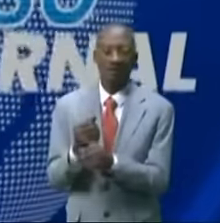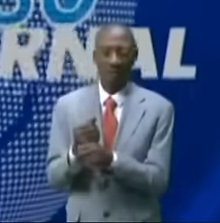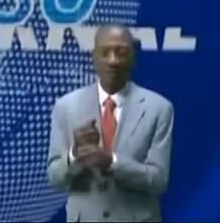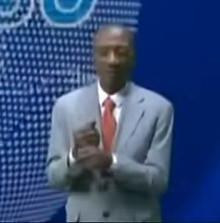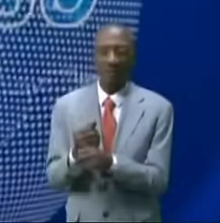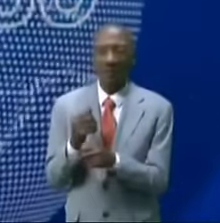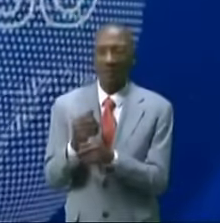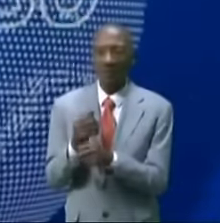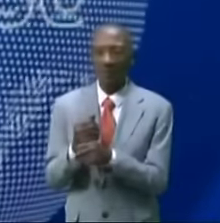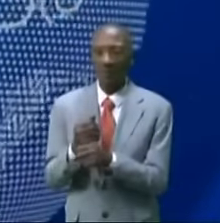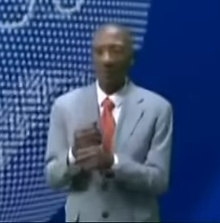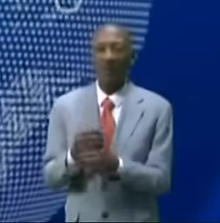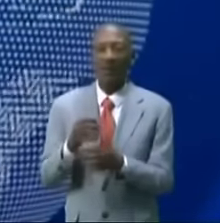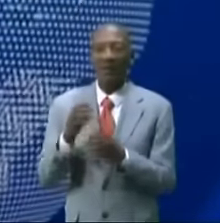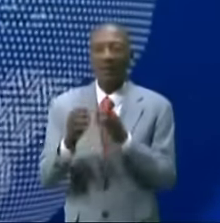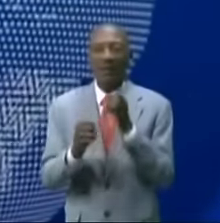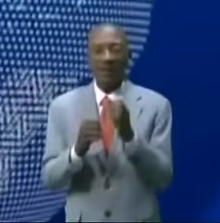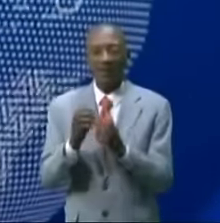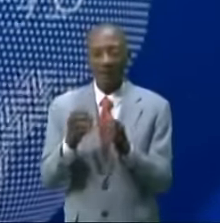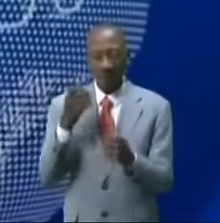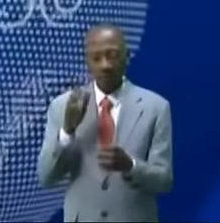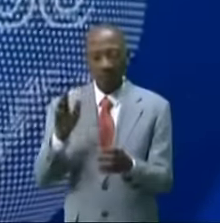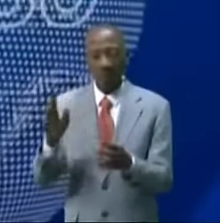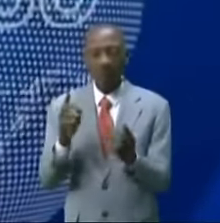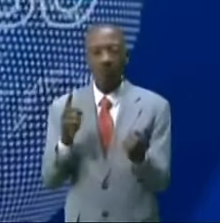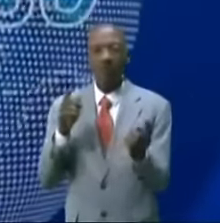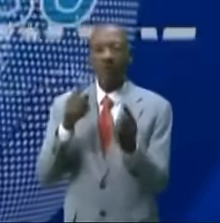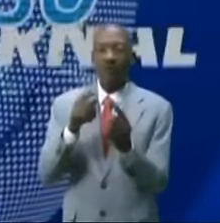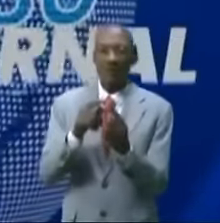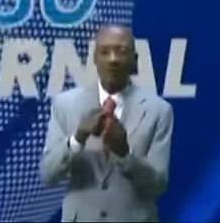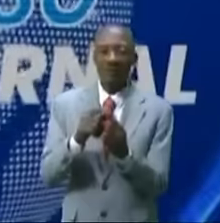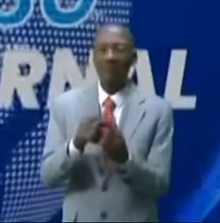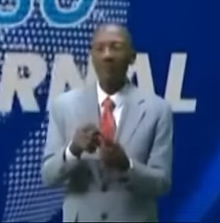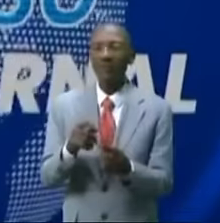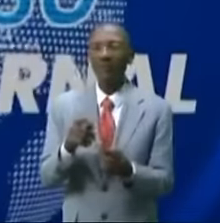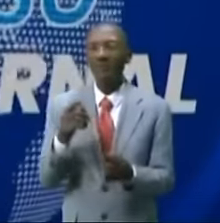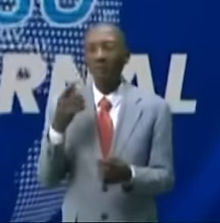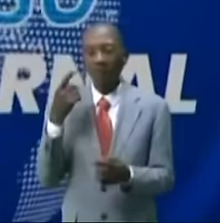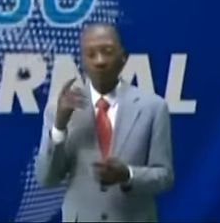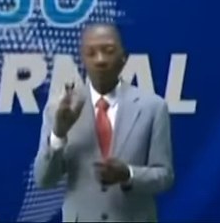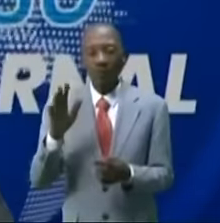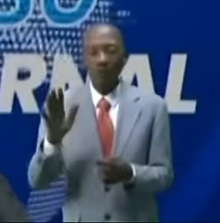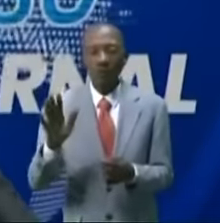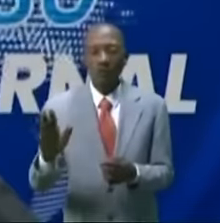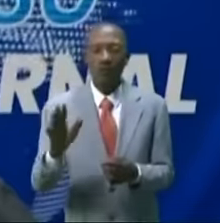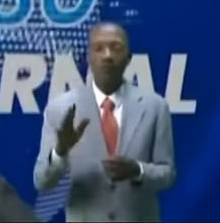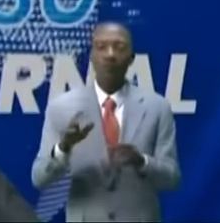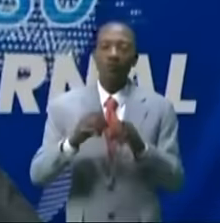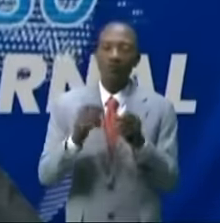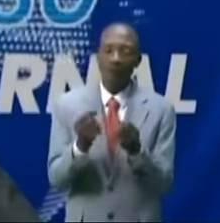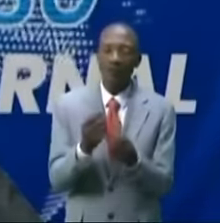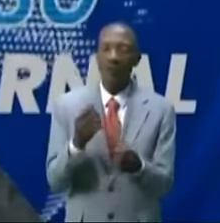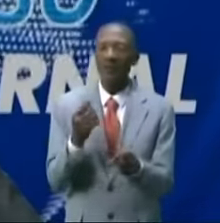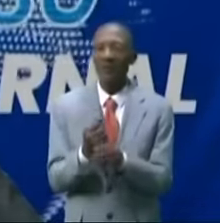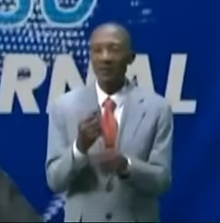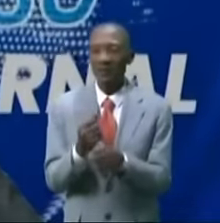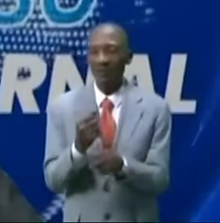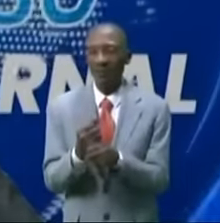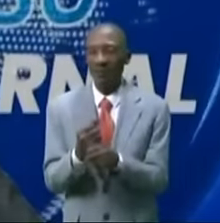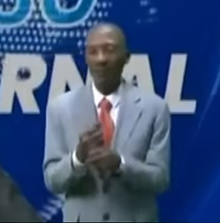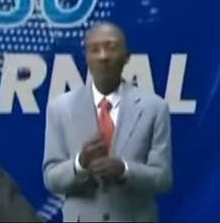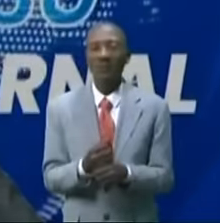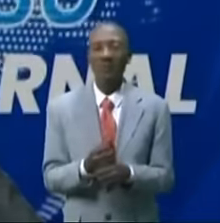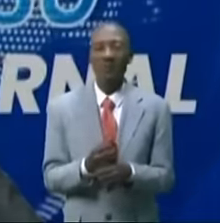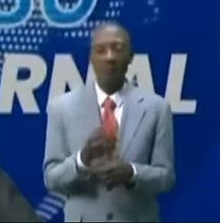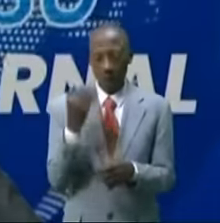il a inspecté le laboratoire de son entreprise spécialisée au contrôle des produits pétroliers. Après Mwanda, il s'est rendu à Lukala pour